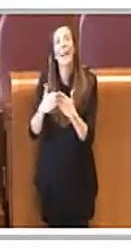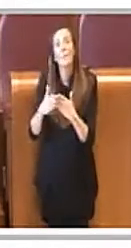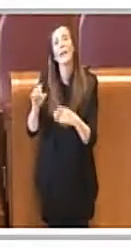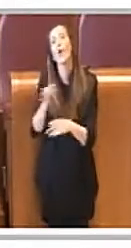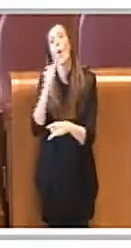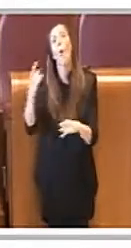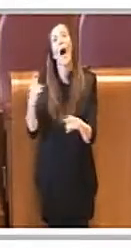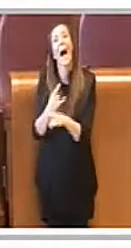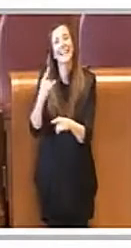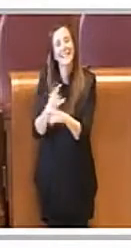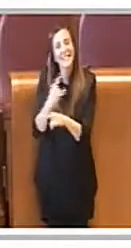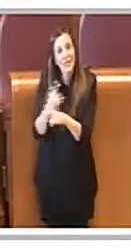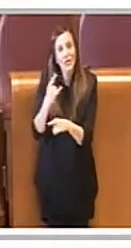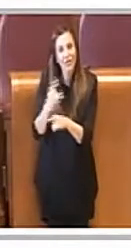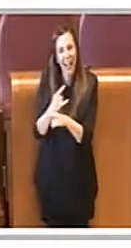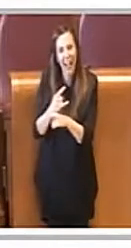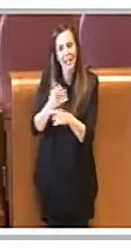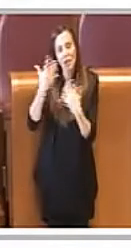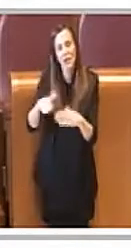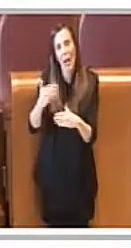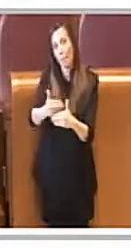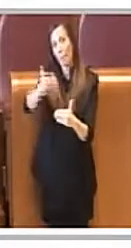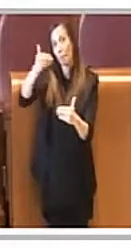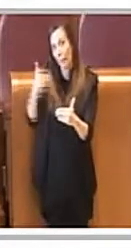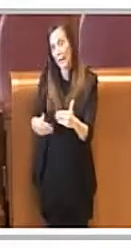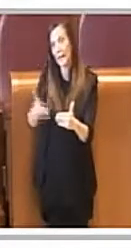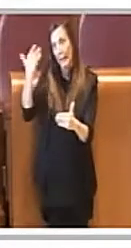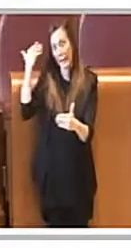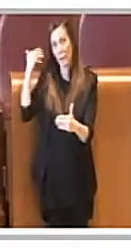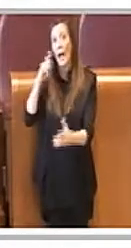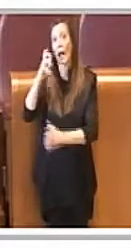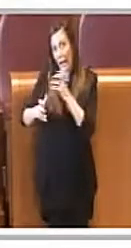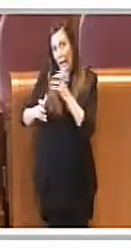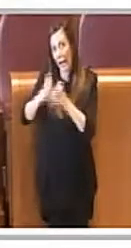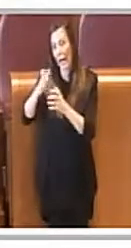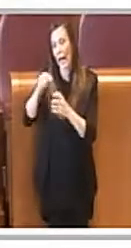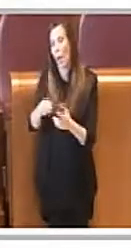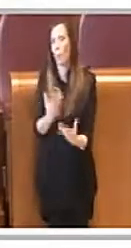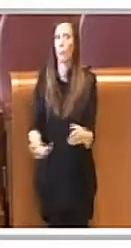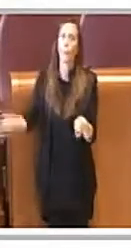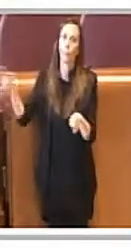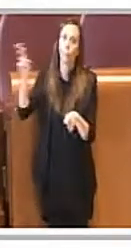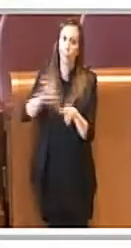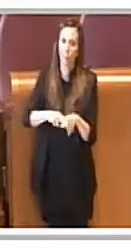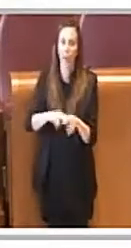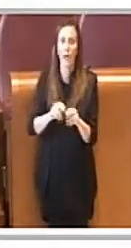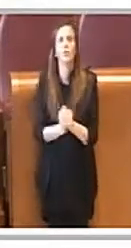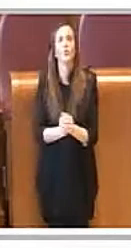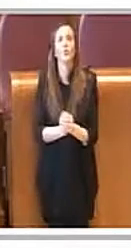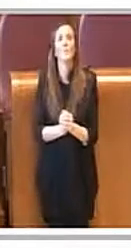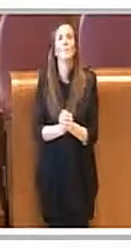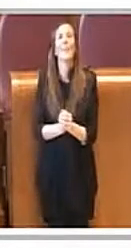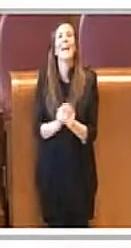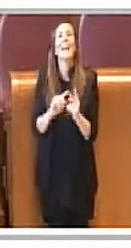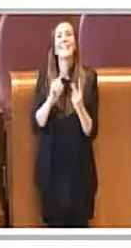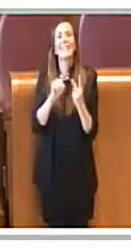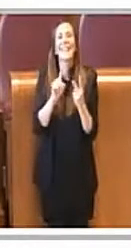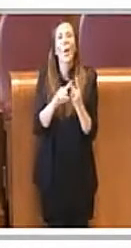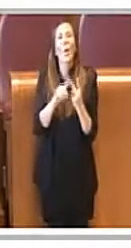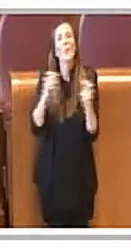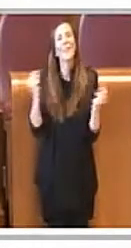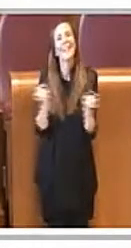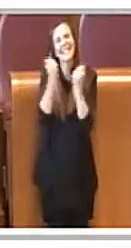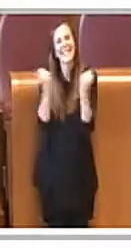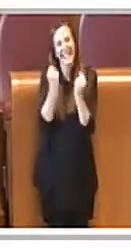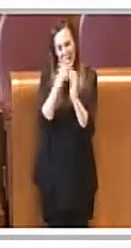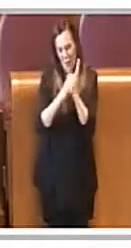artigiani avrebbero bisogno veramente di un sostegno particolare. La seconda iniziativa che presentiamo in questa